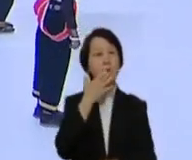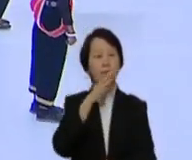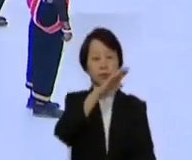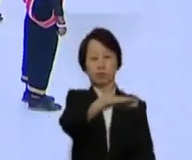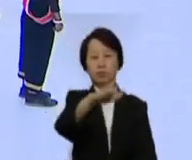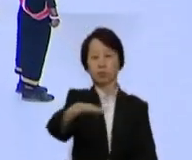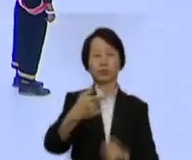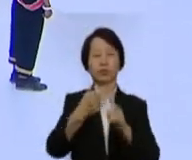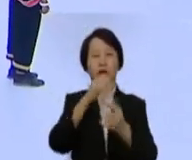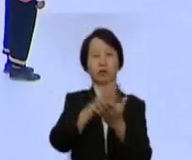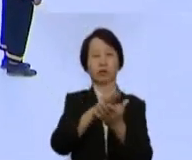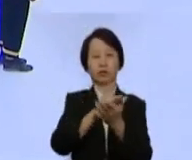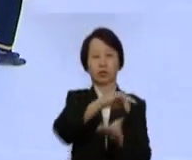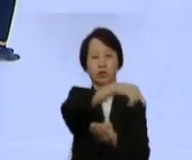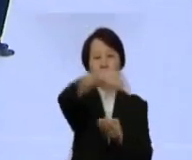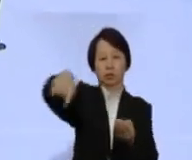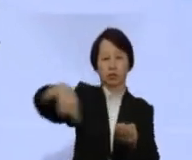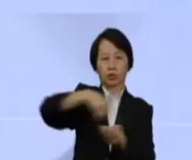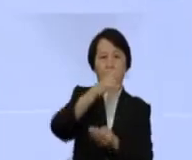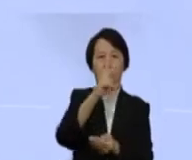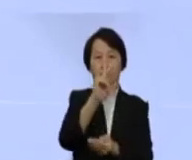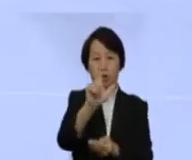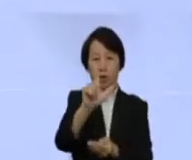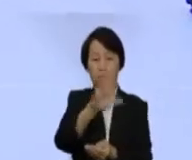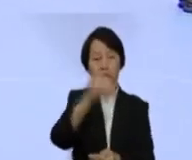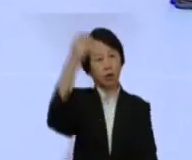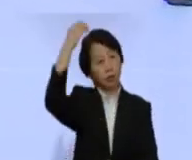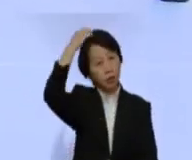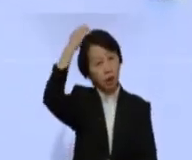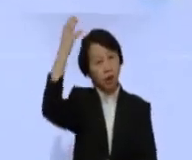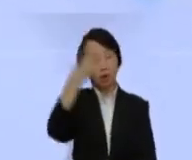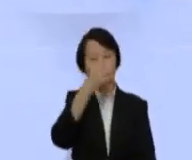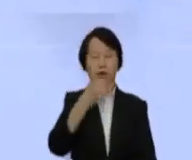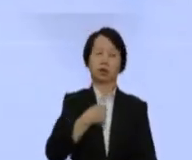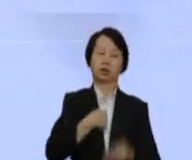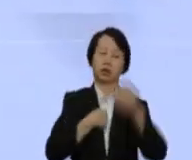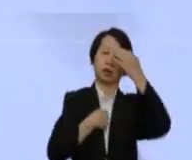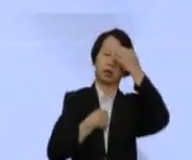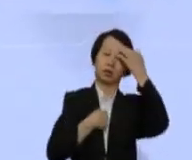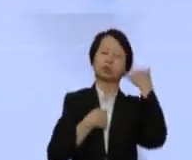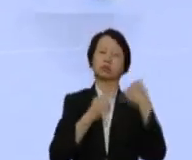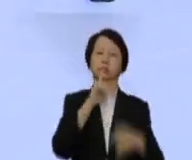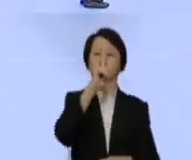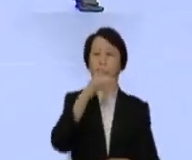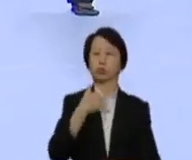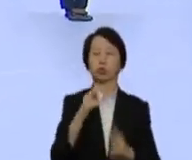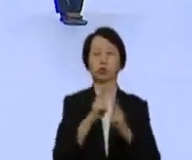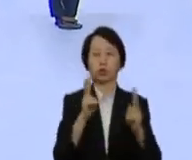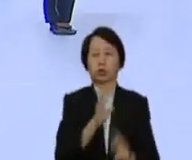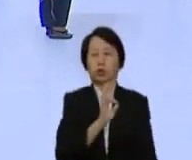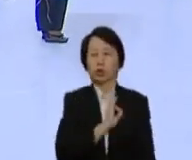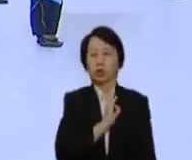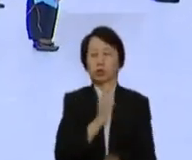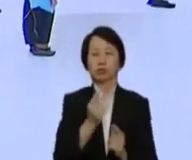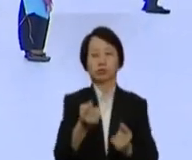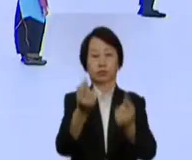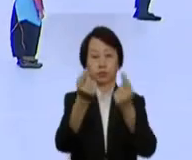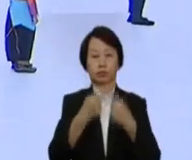adik-adik kita dari sekolah di sekitar Kuala Lumpur dan Selangor. Dan selain itu juga, kita sebenarnya amat teruja dengan